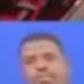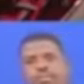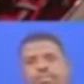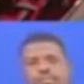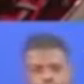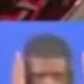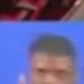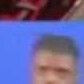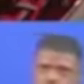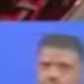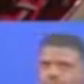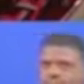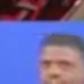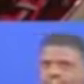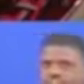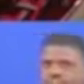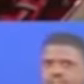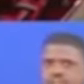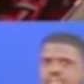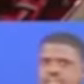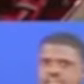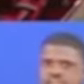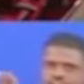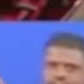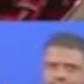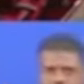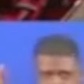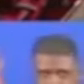Mheshimiwa Fatma Abubakar Mwasa, Kagera.